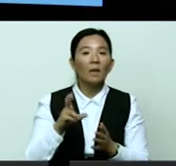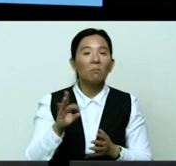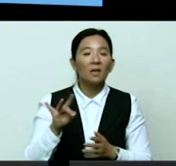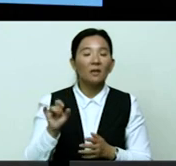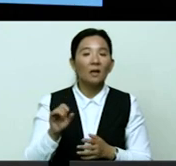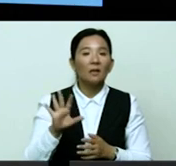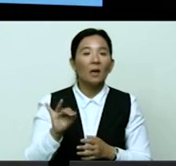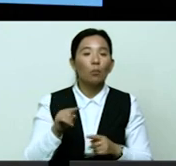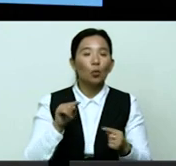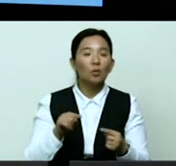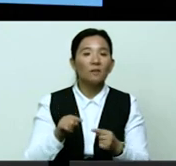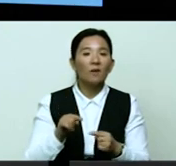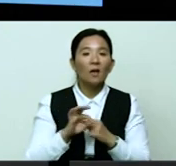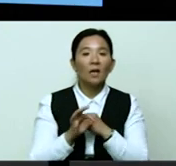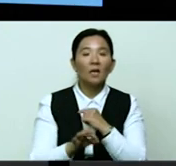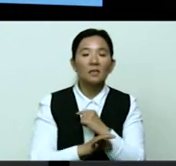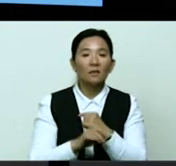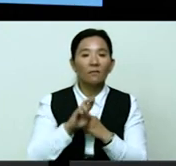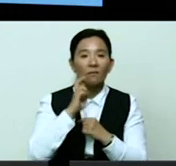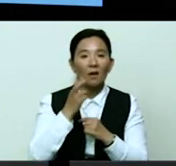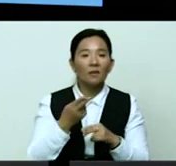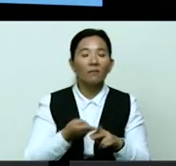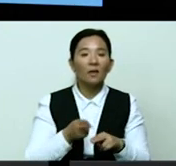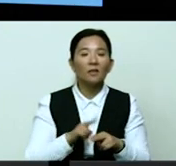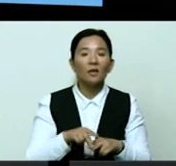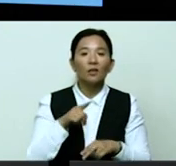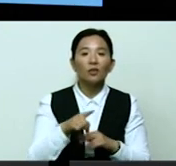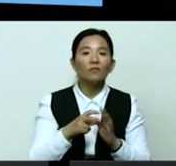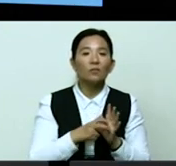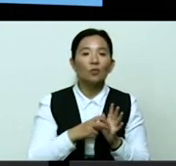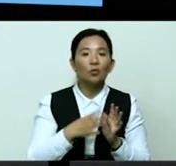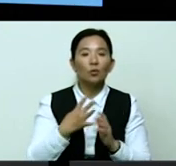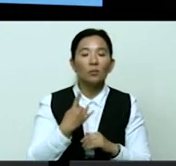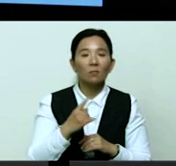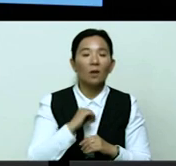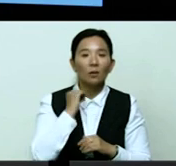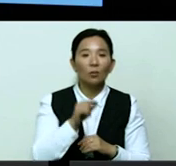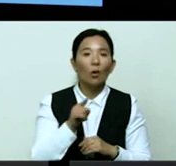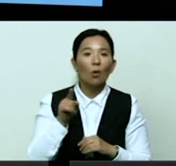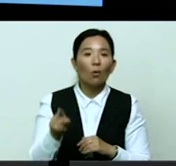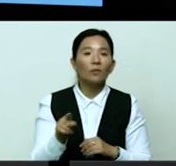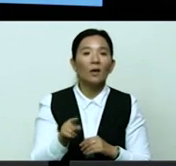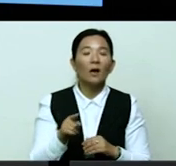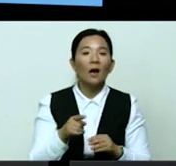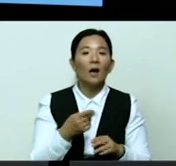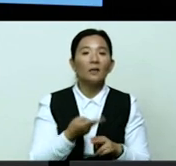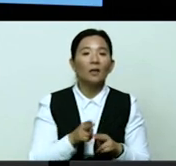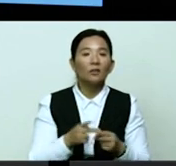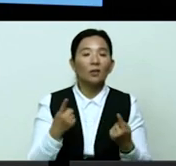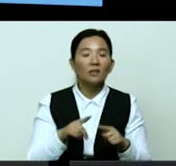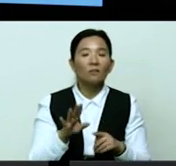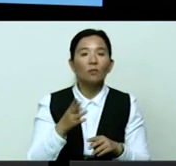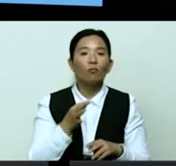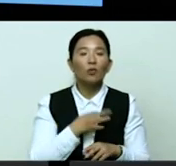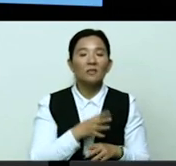Насрулы против коканских ханов. В это время, в 1841 году, он отрекается от престола в пользу